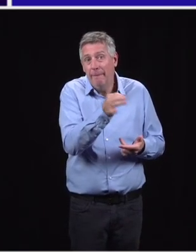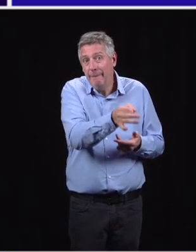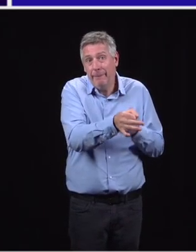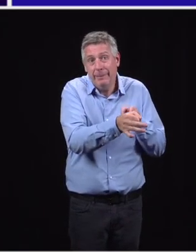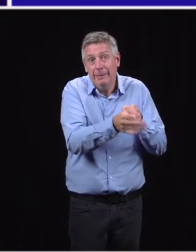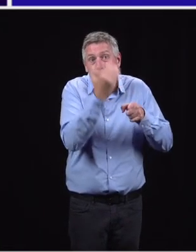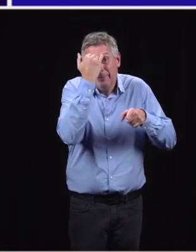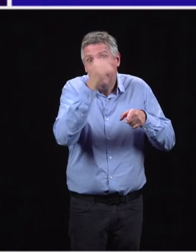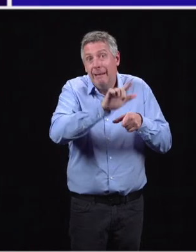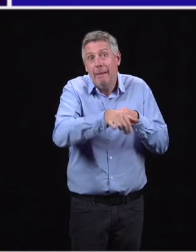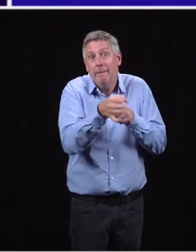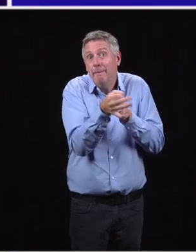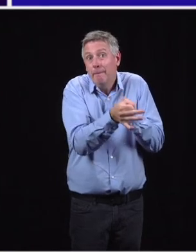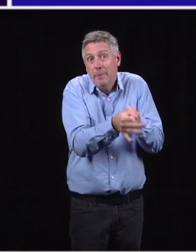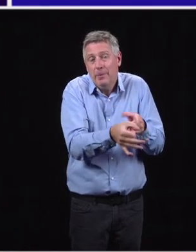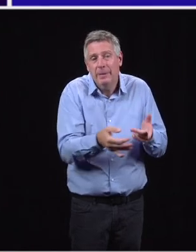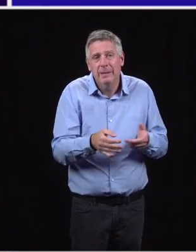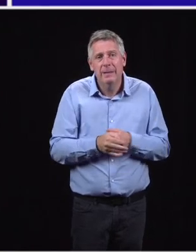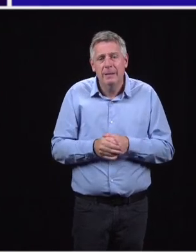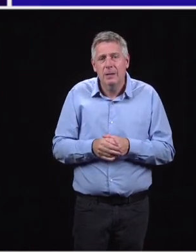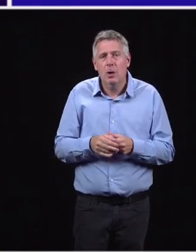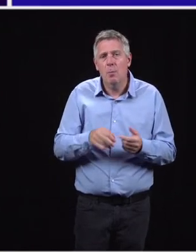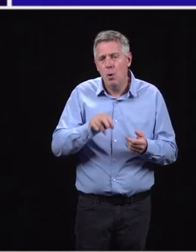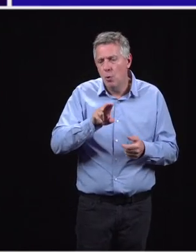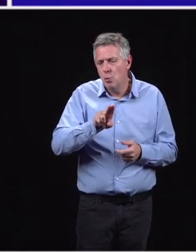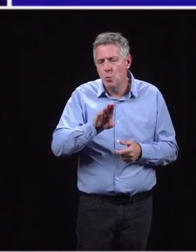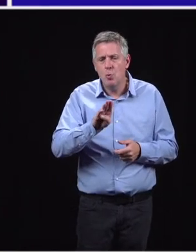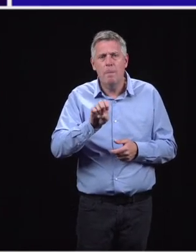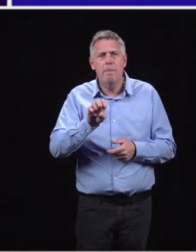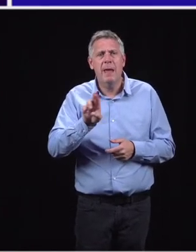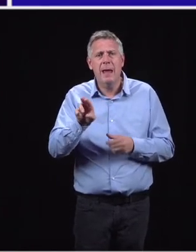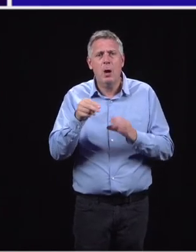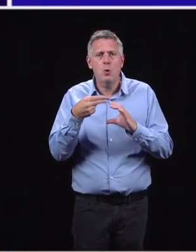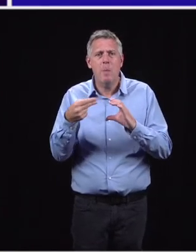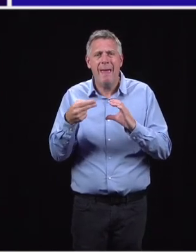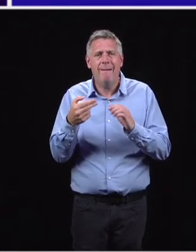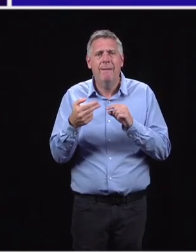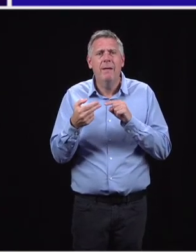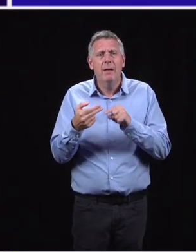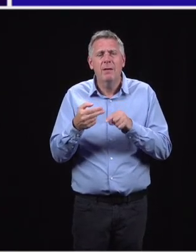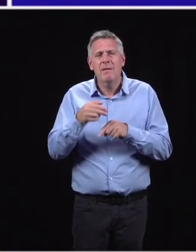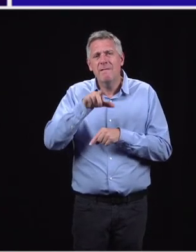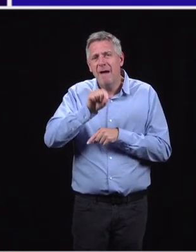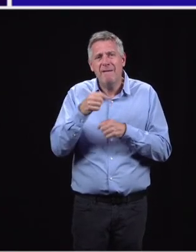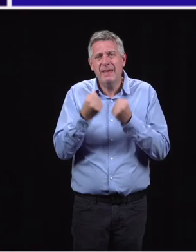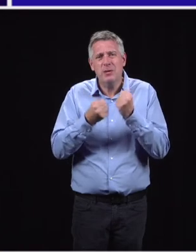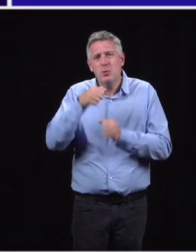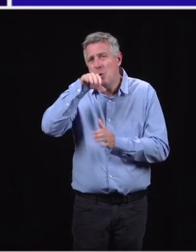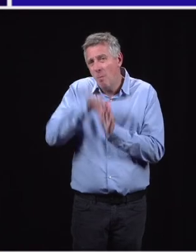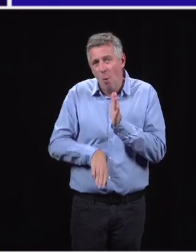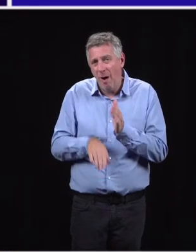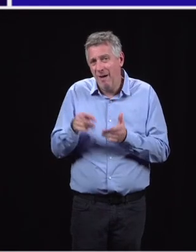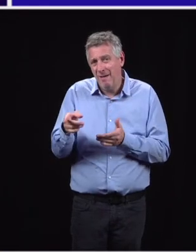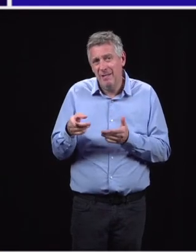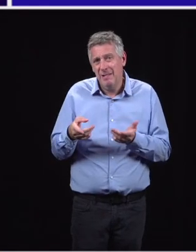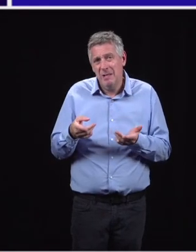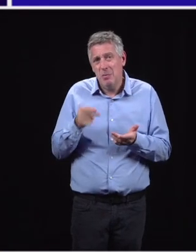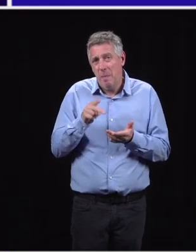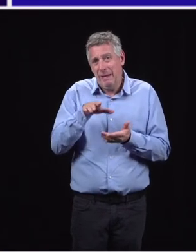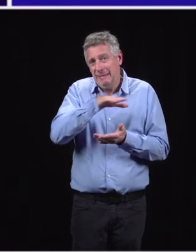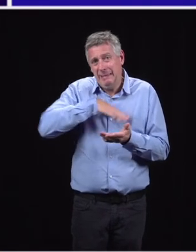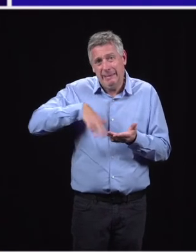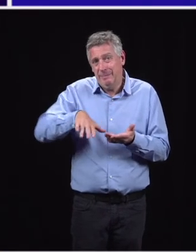exemple Hubert aujourd'hui il a moins de 20 véhicules en à Paris et qui sont ici que de Paris